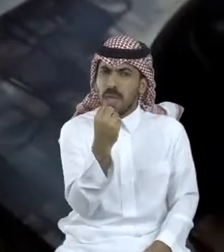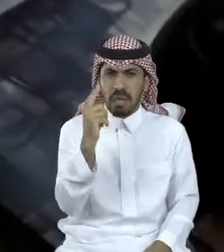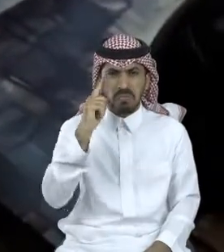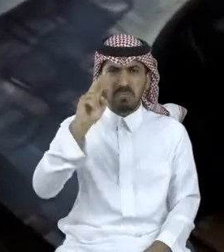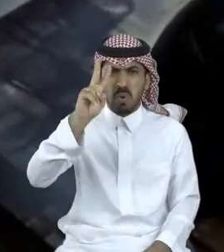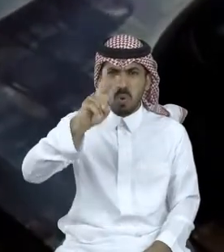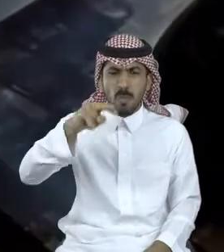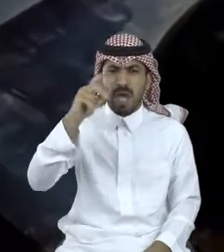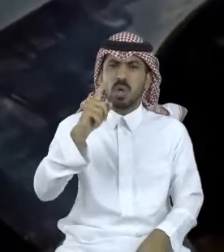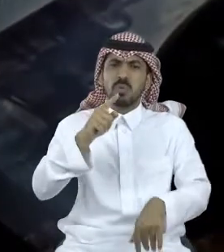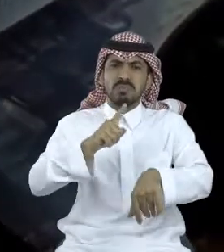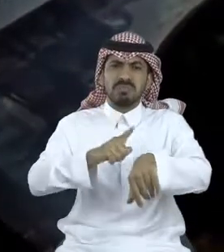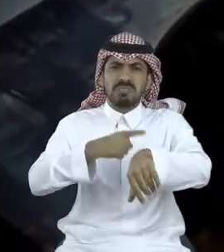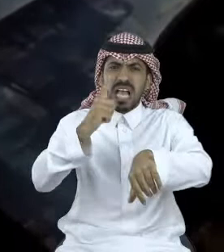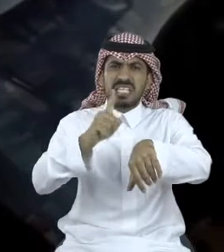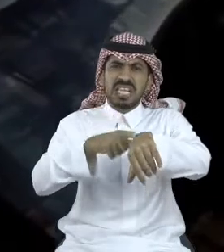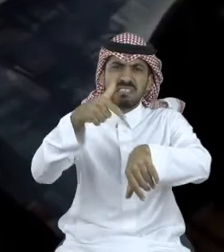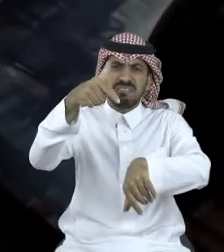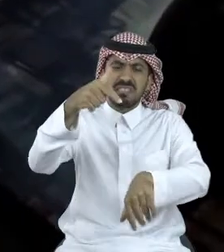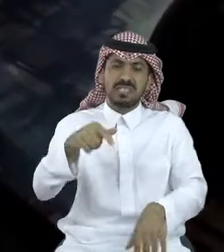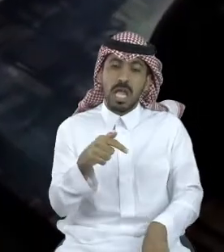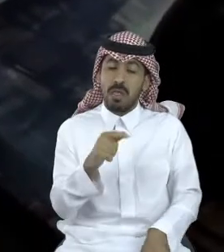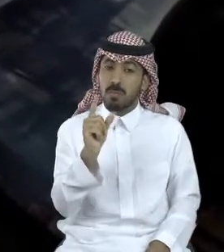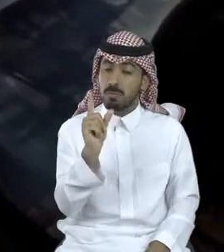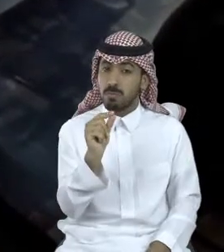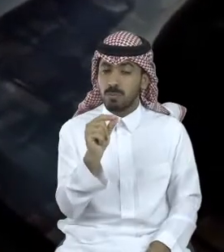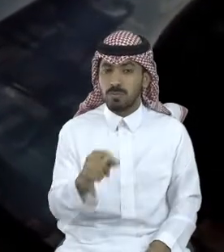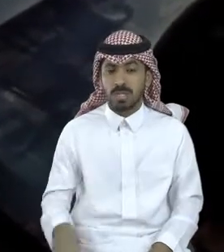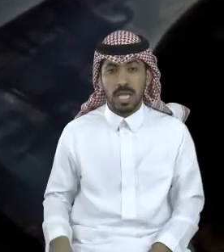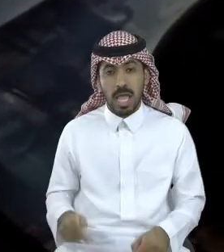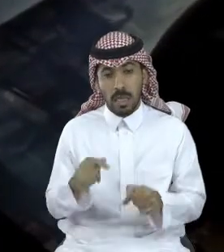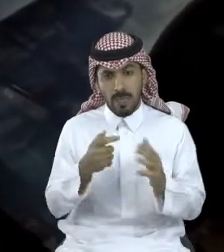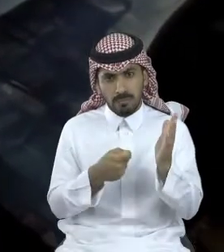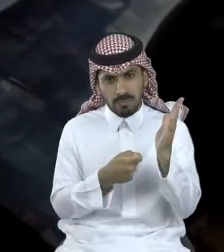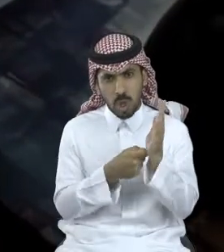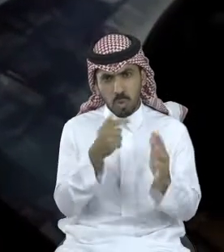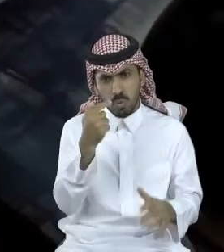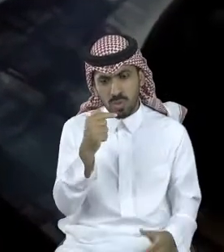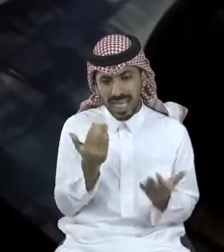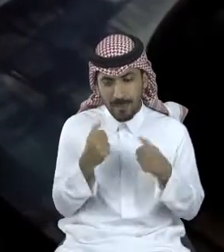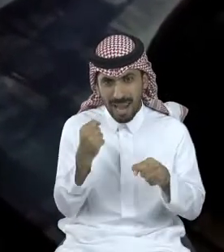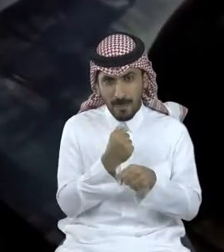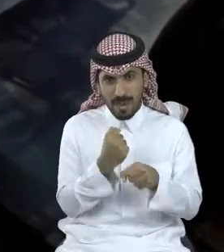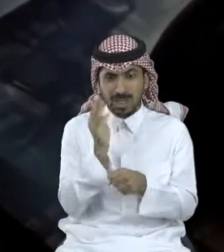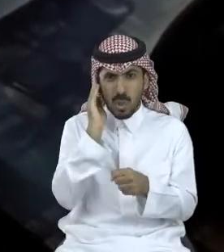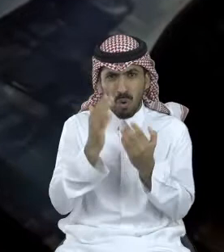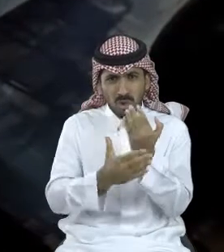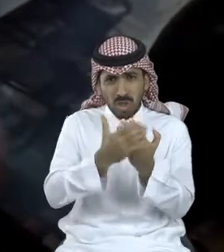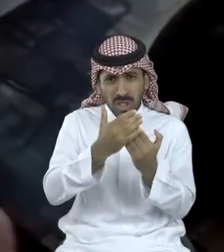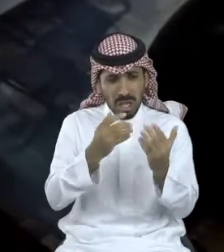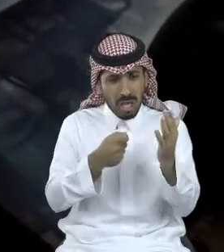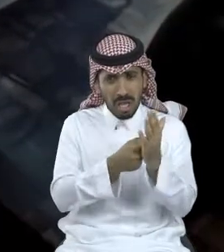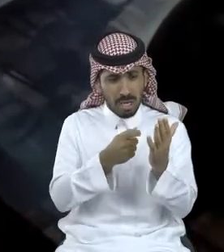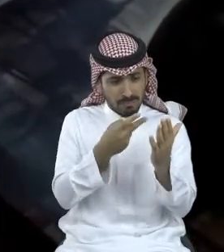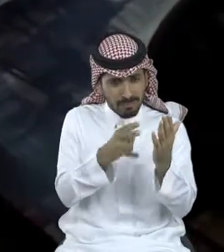تقريبا نقدر نقول من يوم ما فكيتها من العلبه الى الحين طبعا ما شحنتها ولا سويت شيء، وغلط مني، المفروض اني اشحنها نص ساعه قبل ما ابدا استخدمها، ولكن هذه الحين